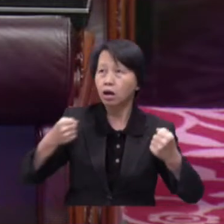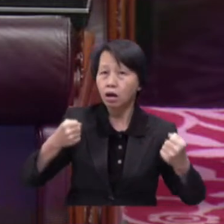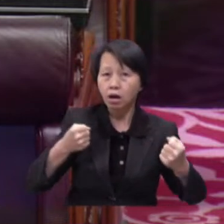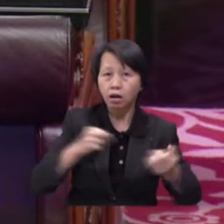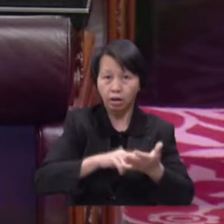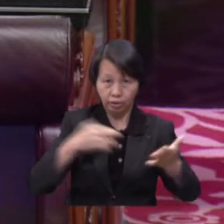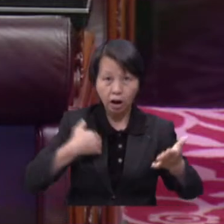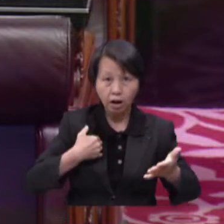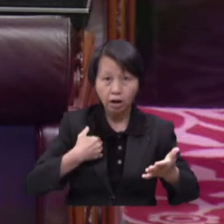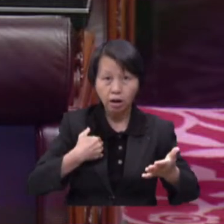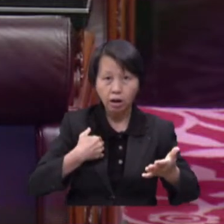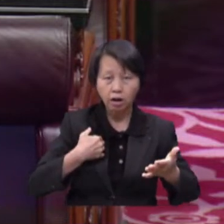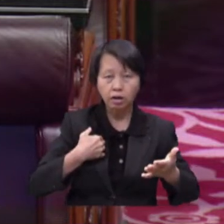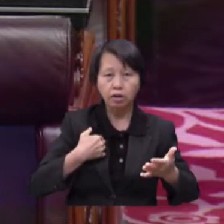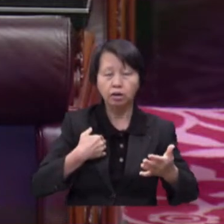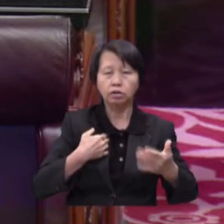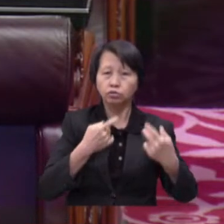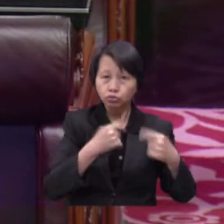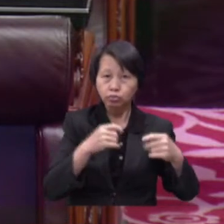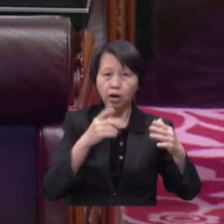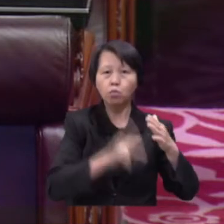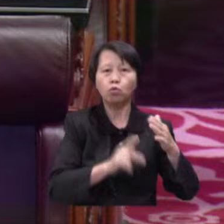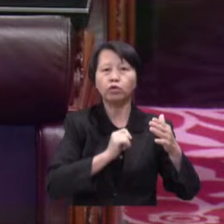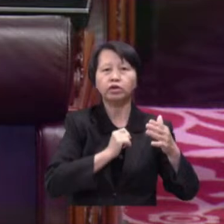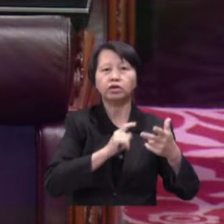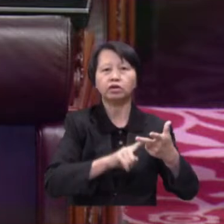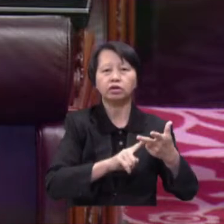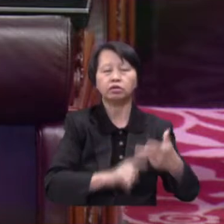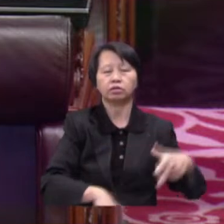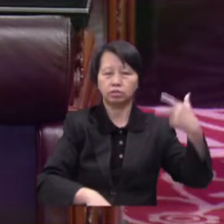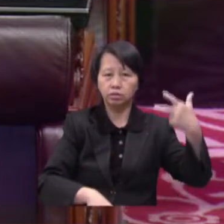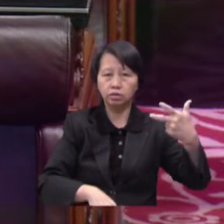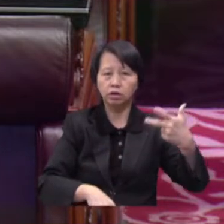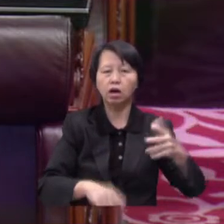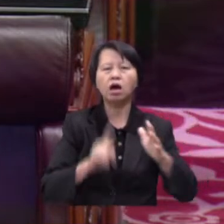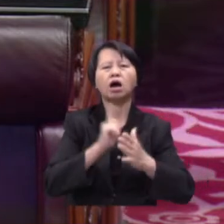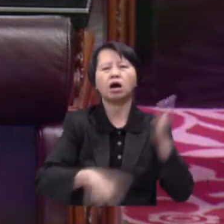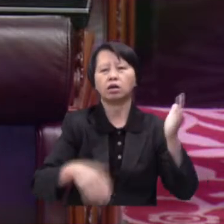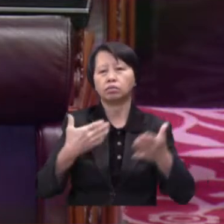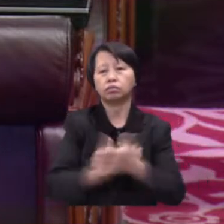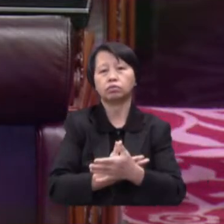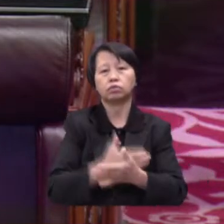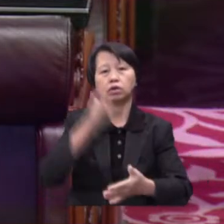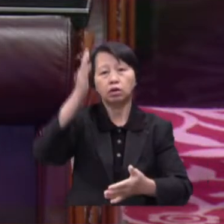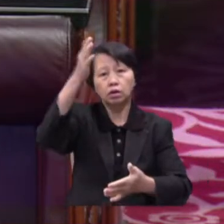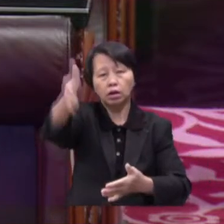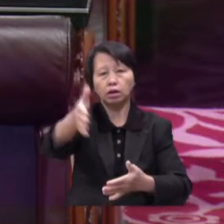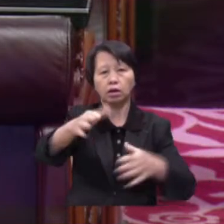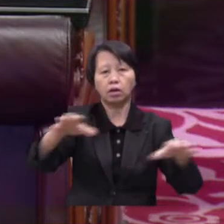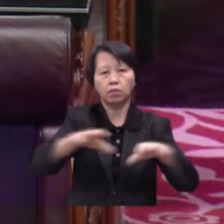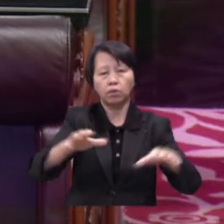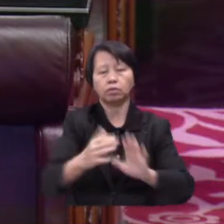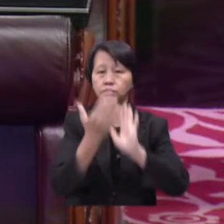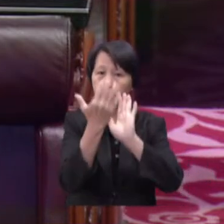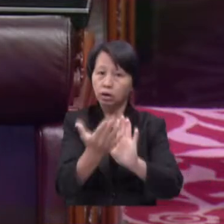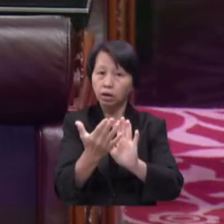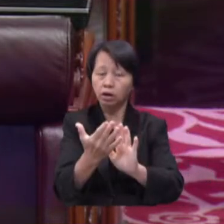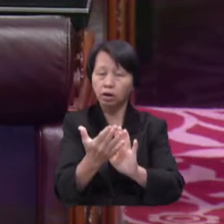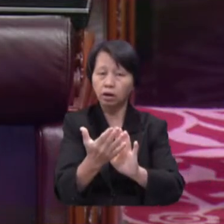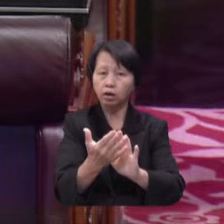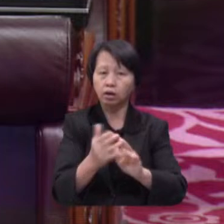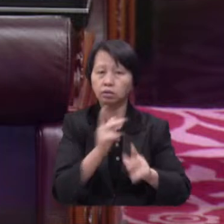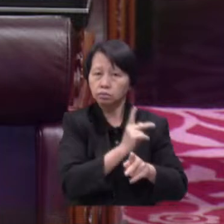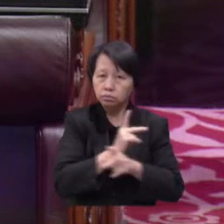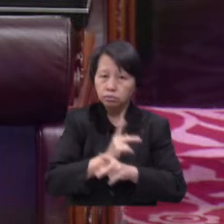bagi pertuduhan tersebut ketiga Apakah pembaharuan yang akan dilaksanakan terhadap rangkaian